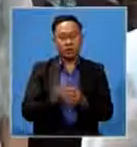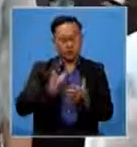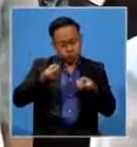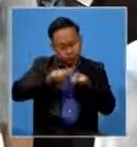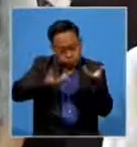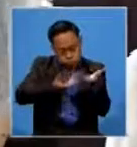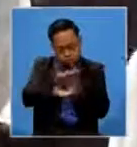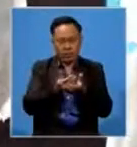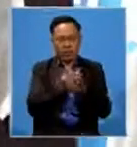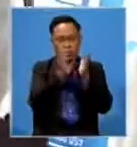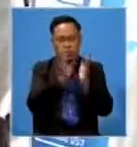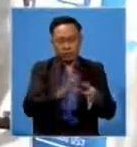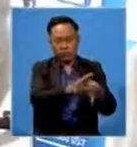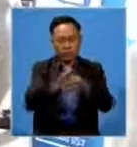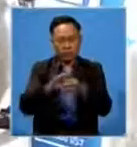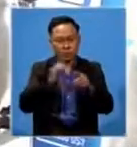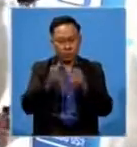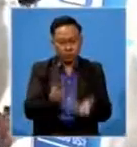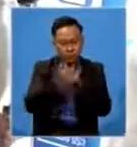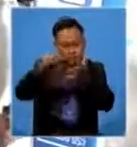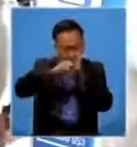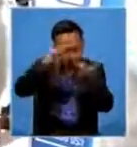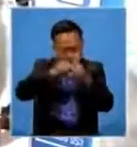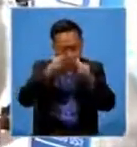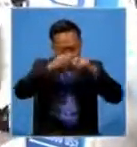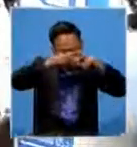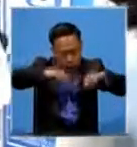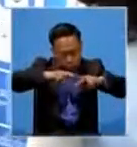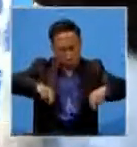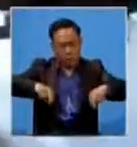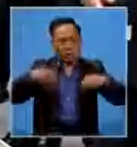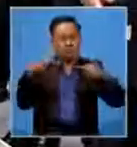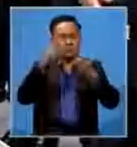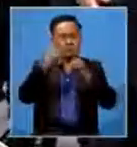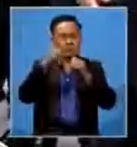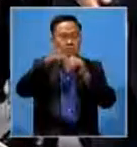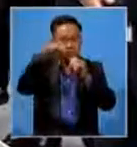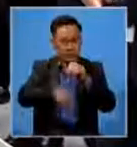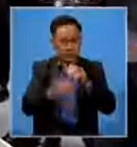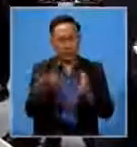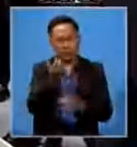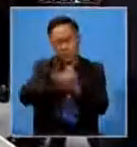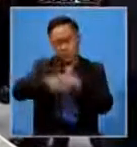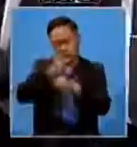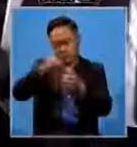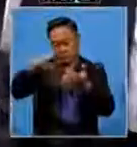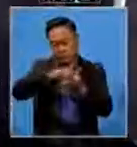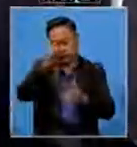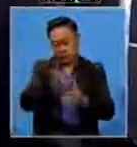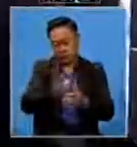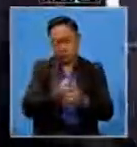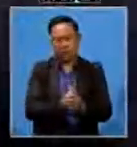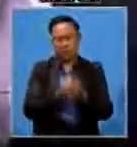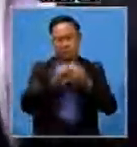ำลังจากทุกภาคส่วนเพื่อมองให้เห็นถึงสภาพปัญหาอย่างถ่องแท้ก่อนลงมือปฏิบัติอย่างแท้จริงซึ่งการที่รัฐบ